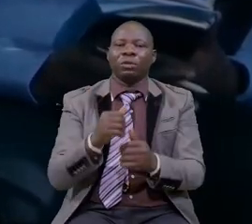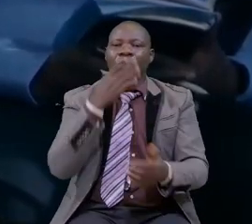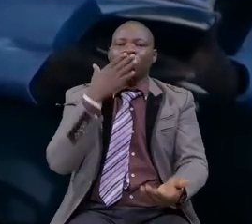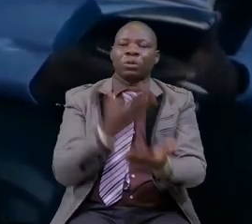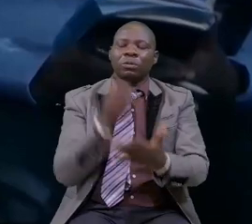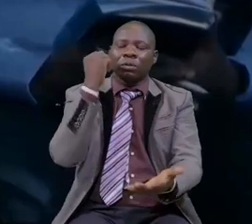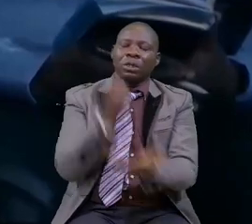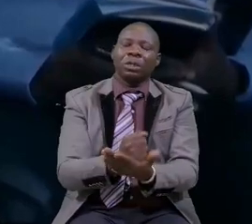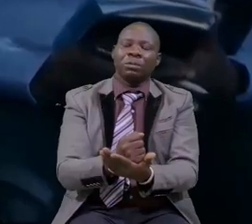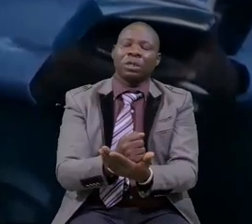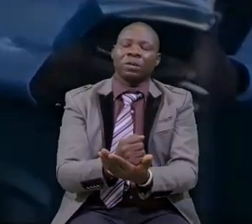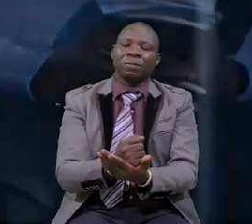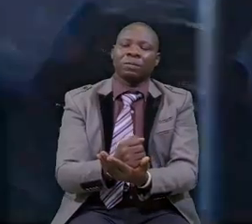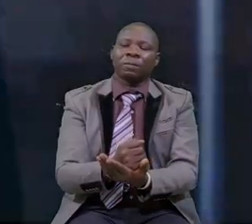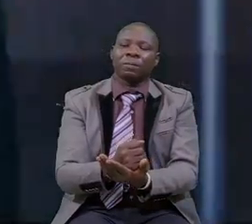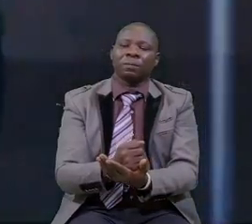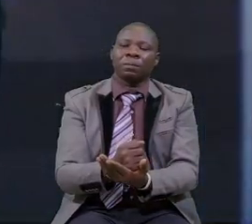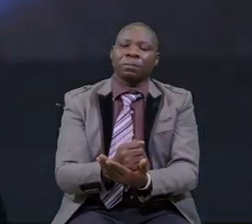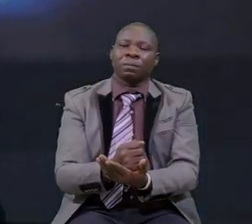Amen, bon amen.